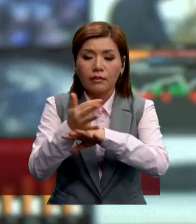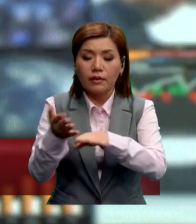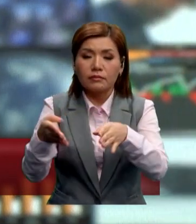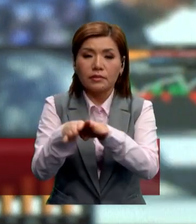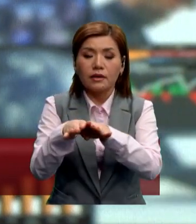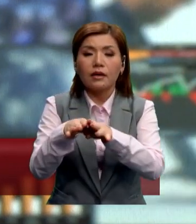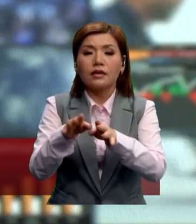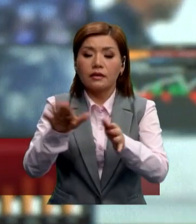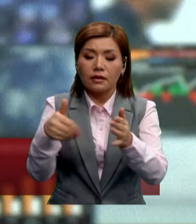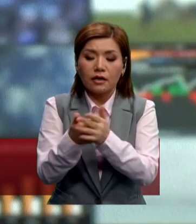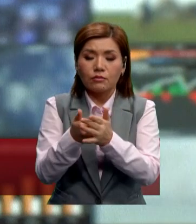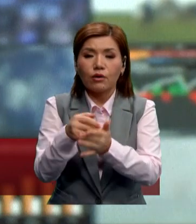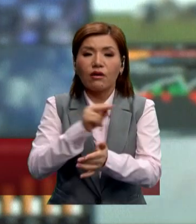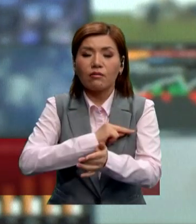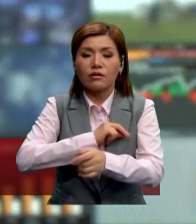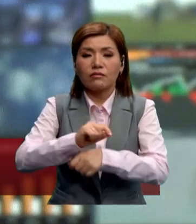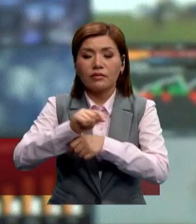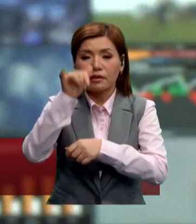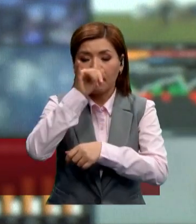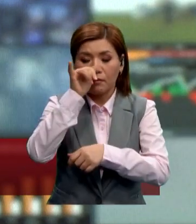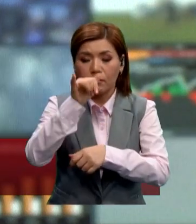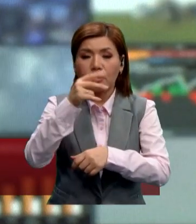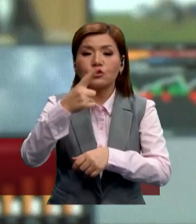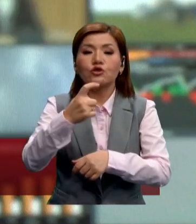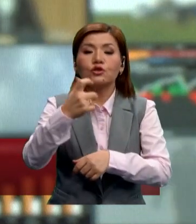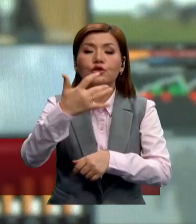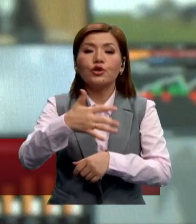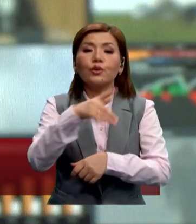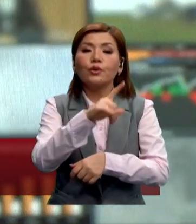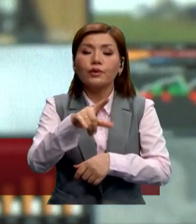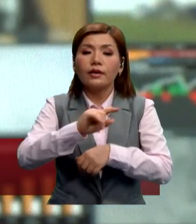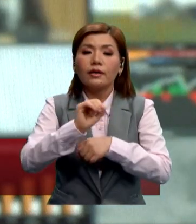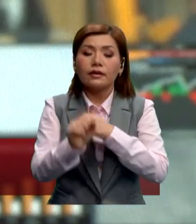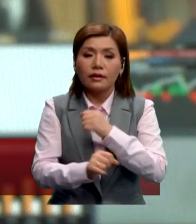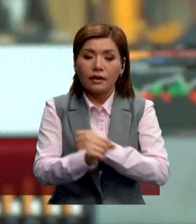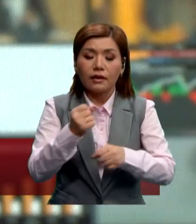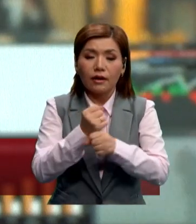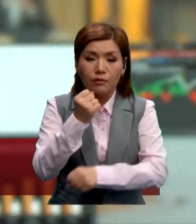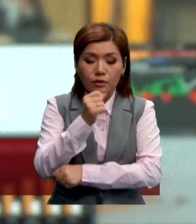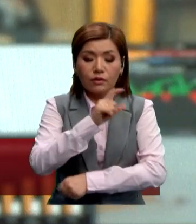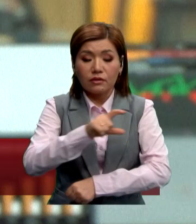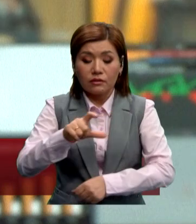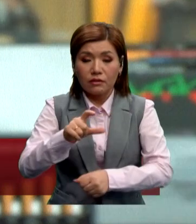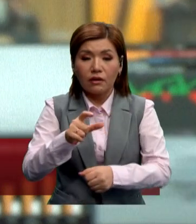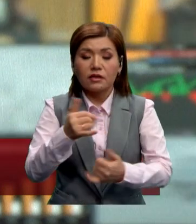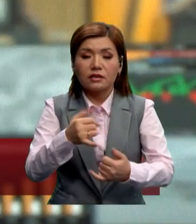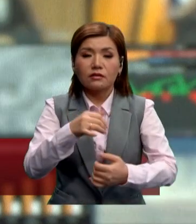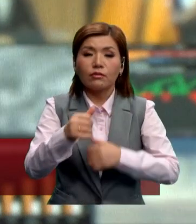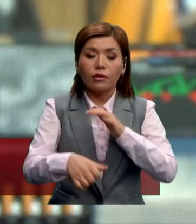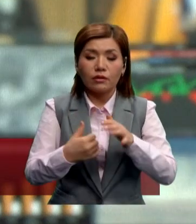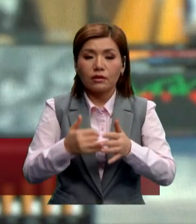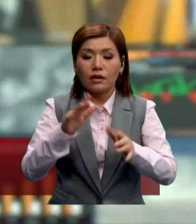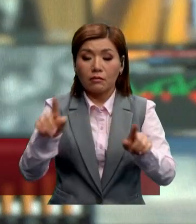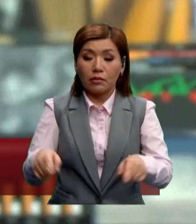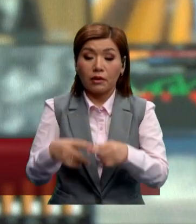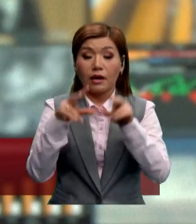кәсіпорын 150 еңбеккерін жұмыстан босатуға мәжбүр болған. Әйтсе де сол кездегі басшылар бір жылдан кейін қайта іске қосылып, қалпымызға